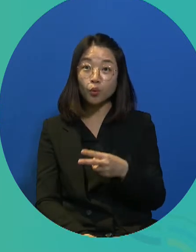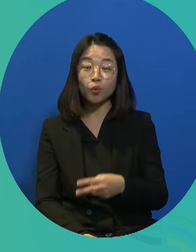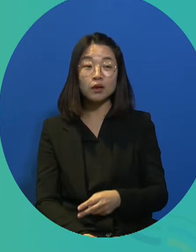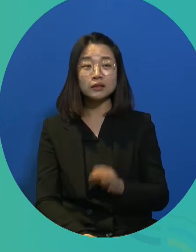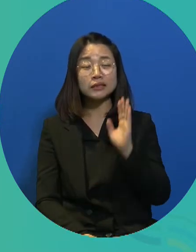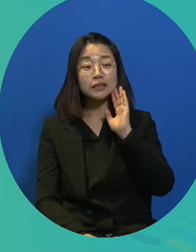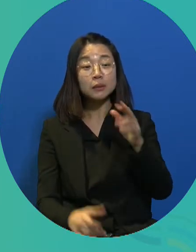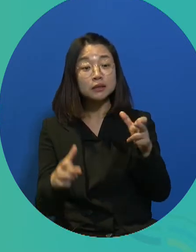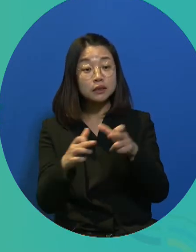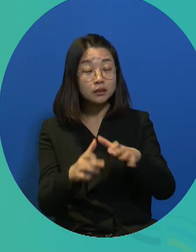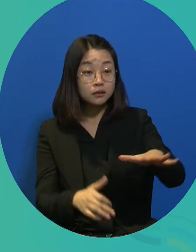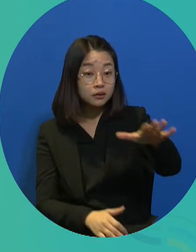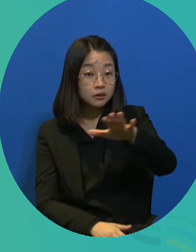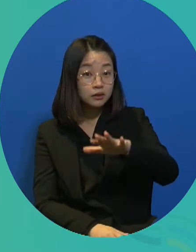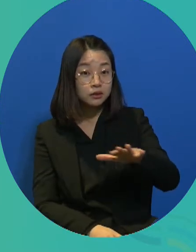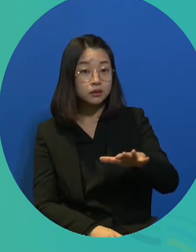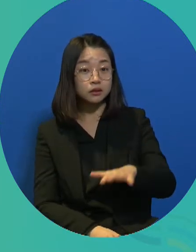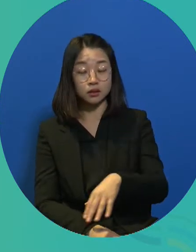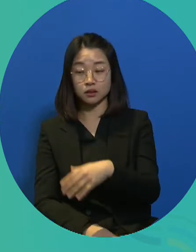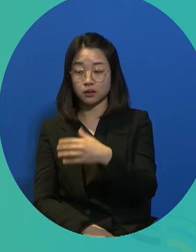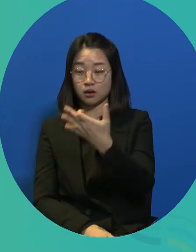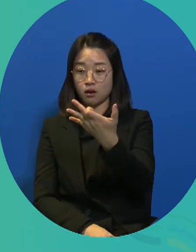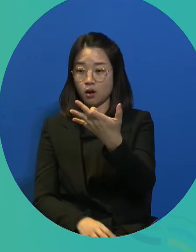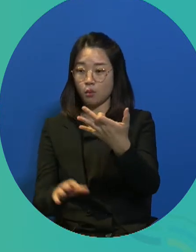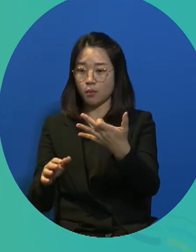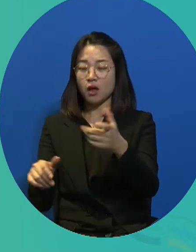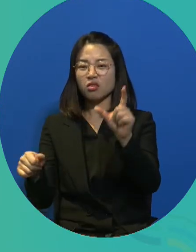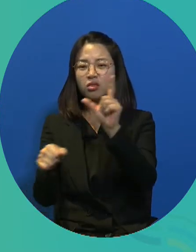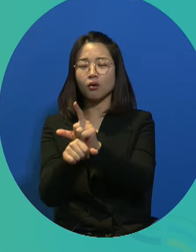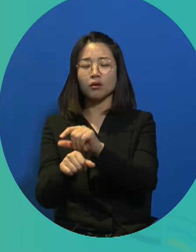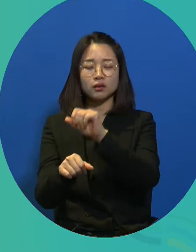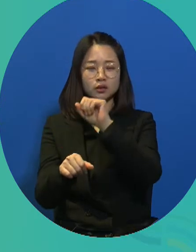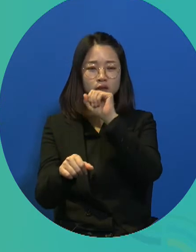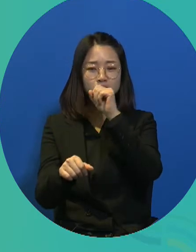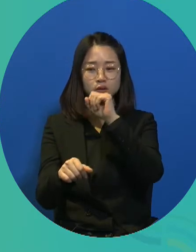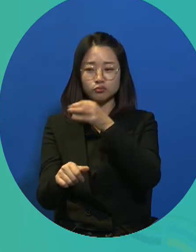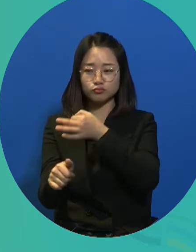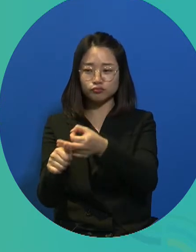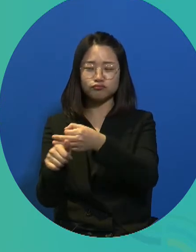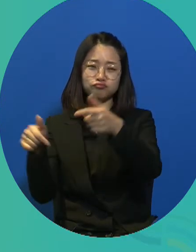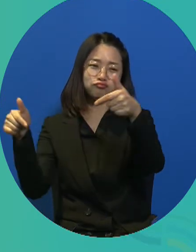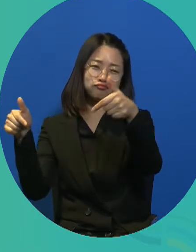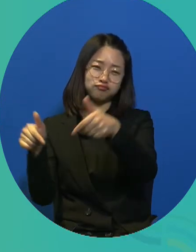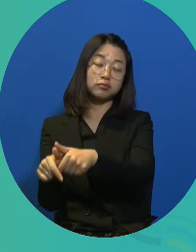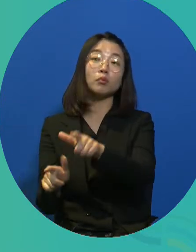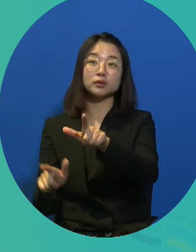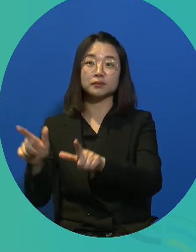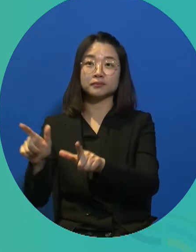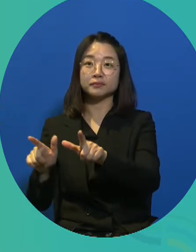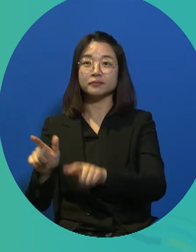장애인 같은 경우는 이게 19배 정도 악영향을 더 받았다라는 결과가 나왔습니다.